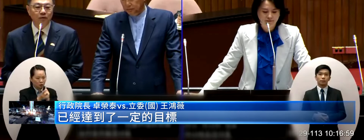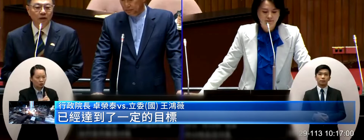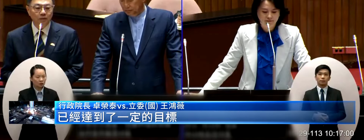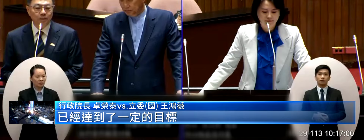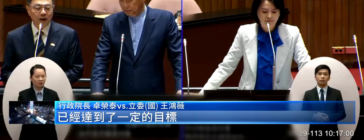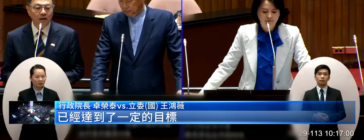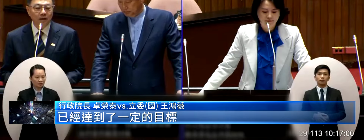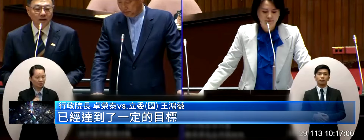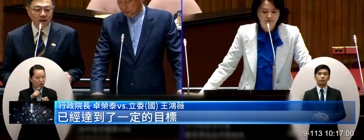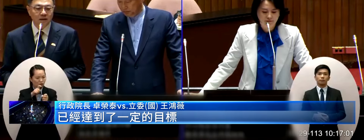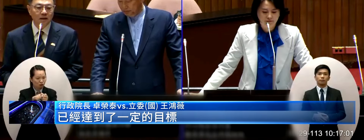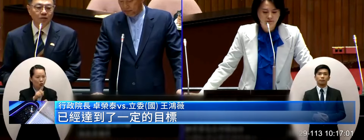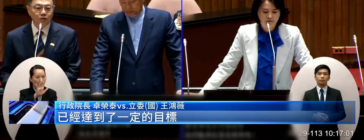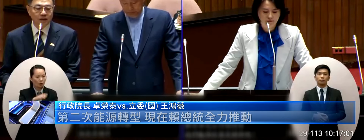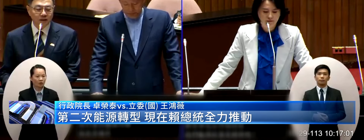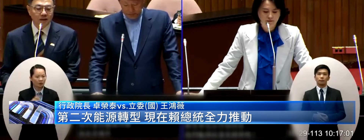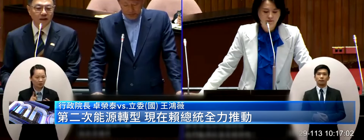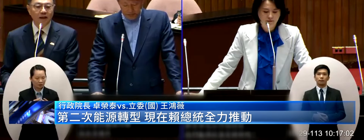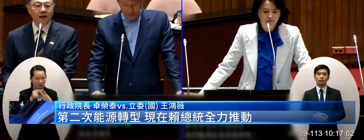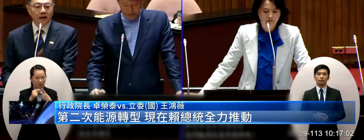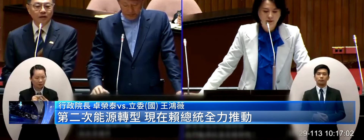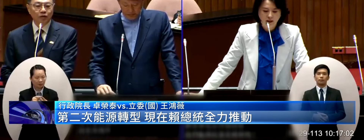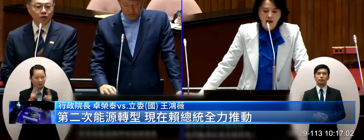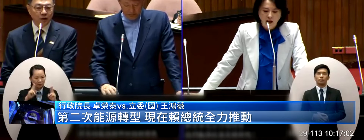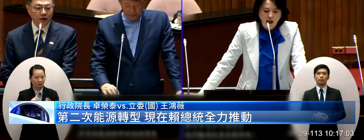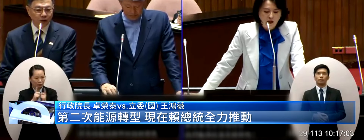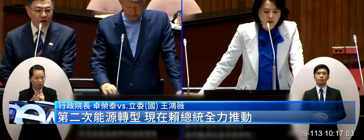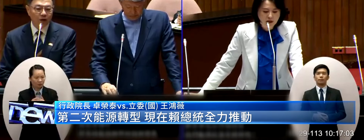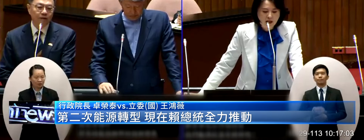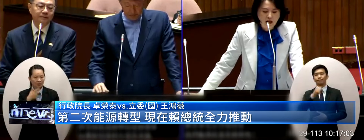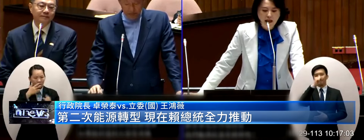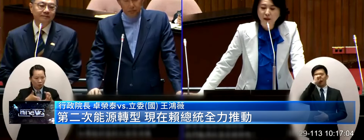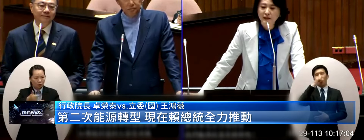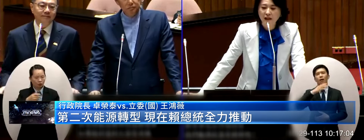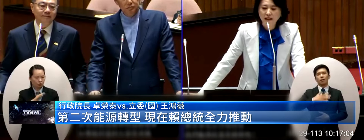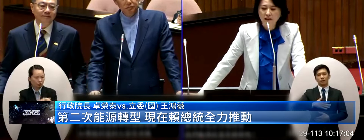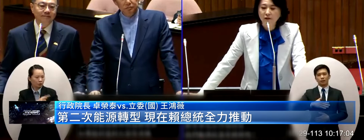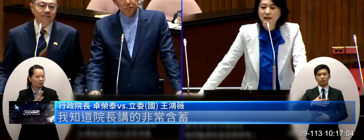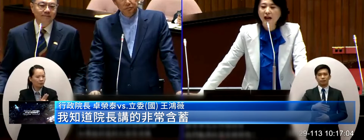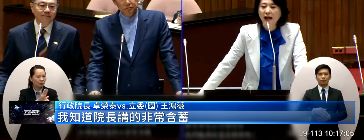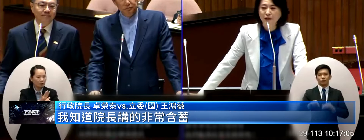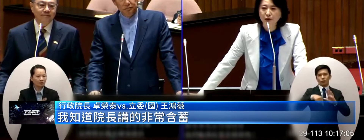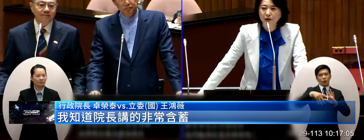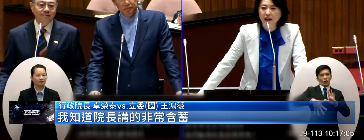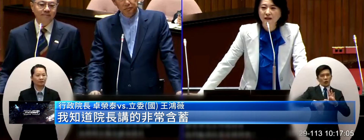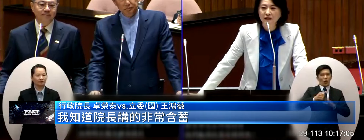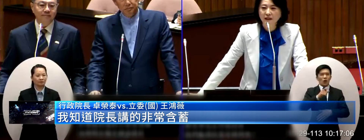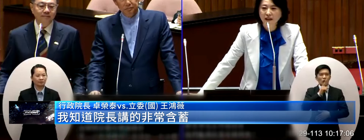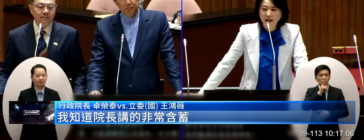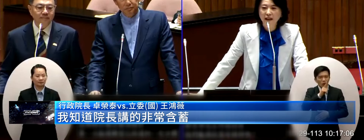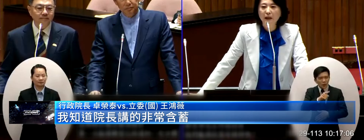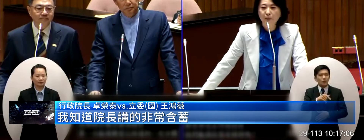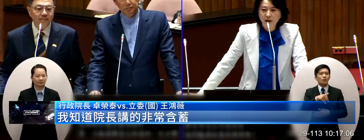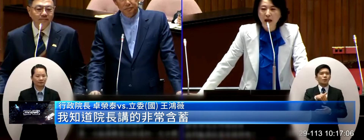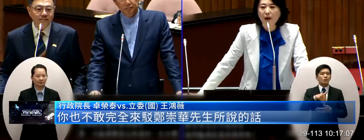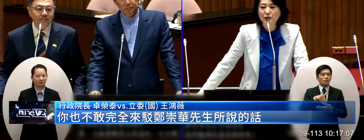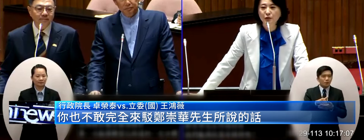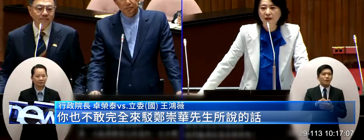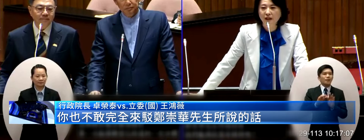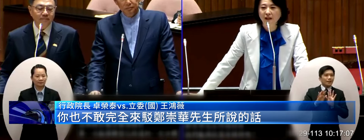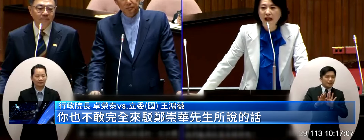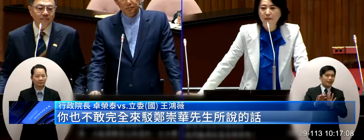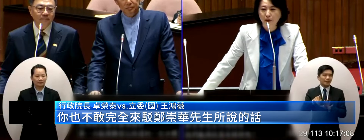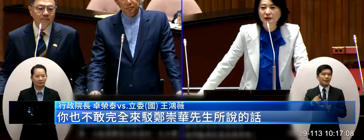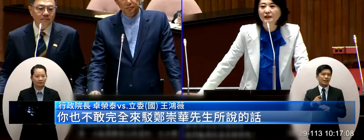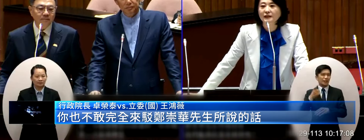一定的目标，第二次能源转型现在赖总统全力推动。 好，我知道啊，院长讲得非常含蓄啊。你也不敢完